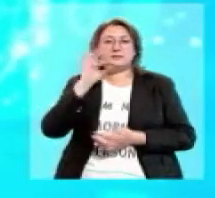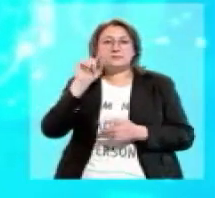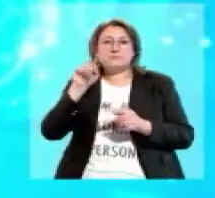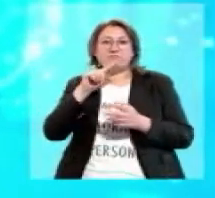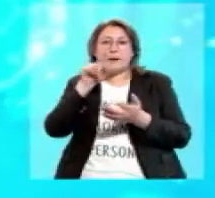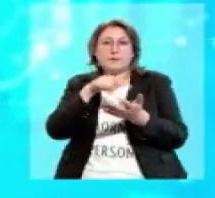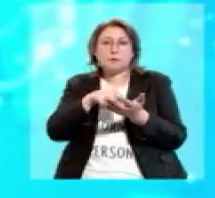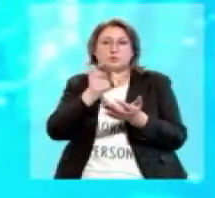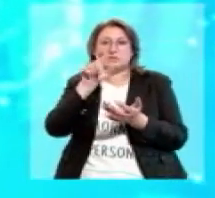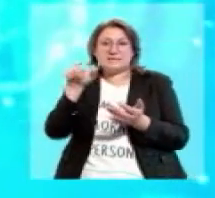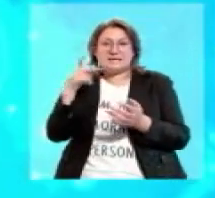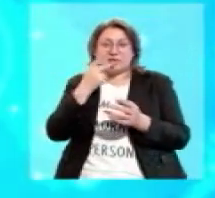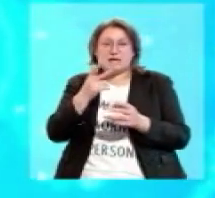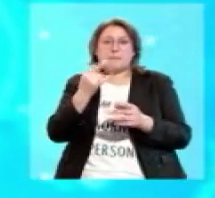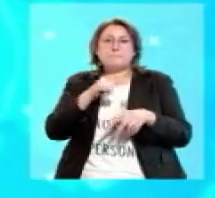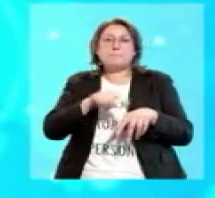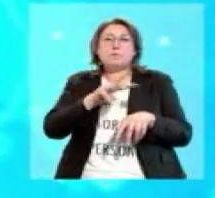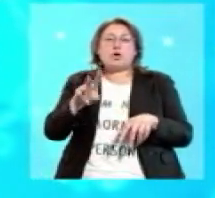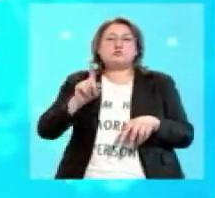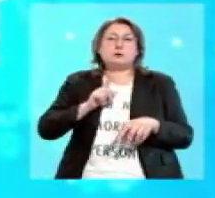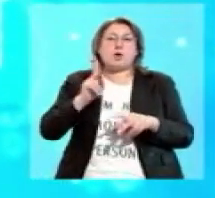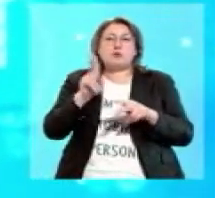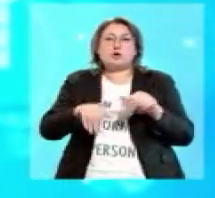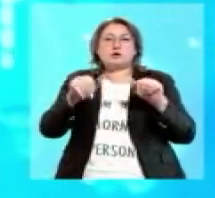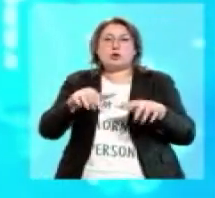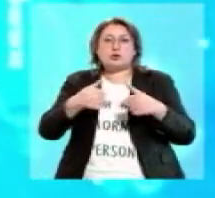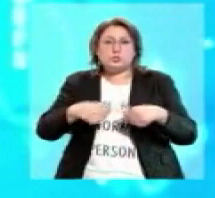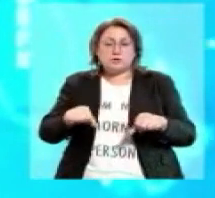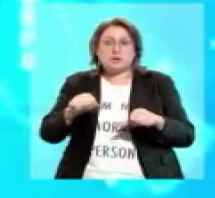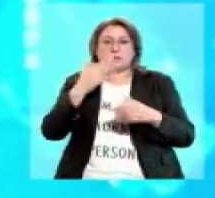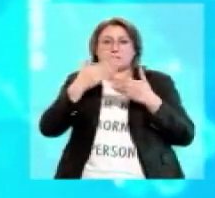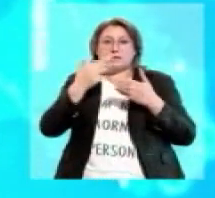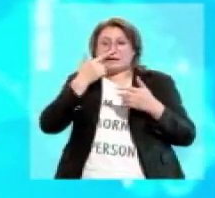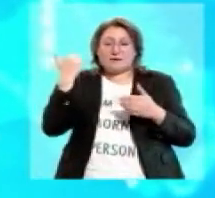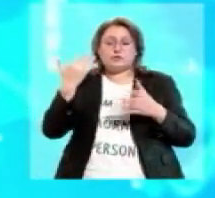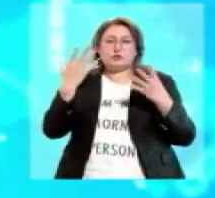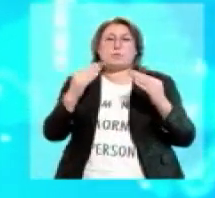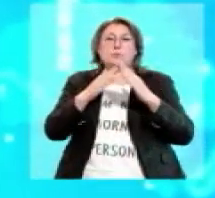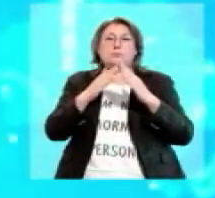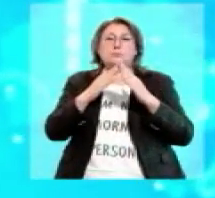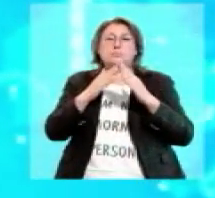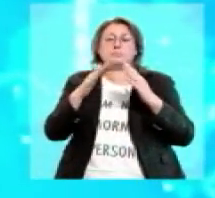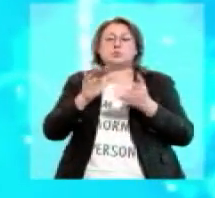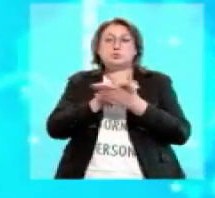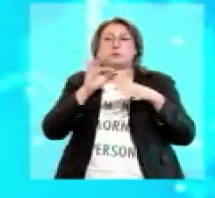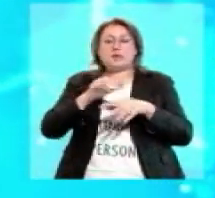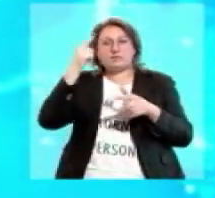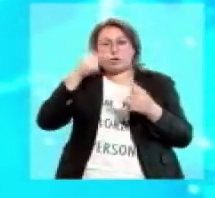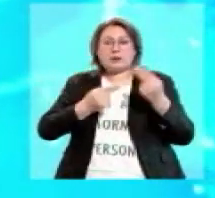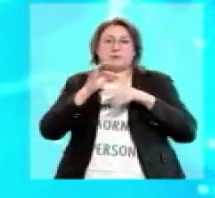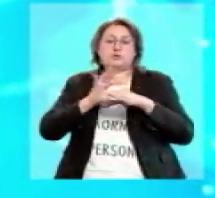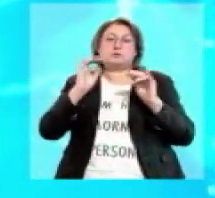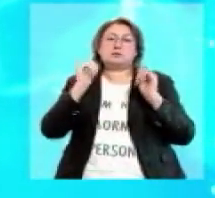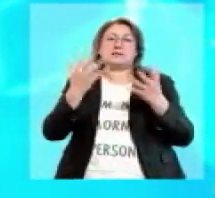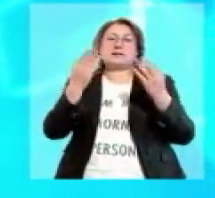Каверзные вопросы зрителей, волнительные минуты ожидания окончательного решения жюри. Накануне в областном доме дружбы прошла интеллектуальная игра,